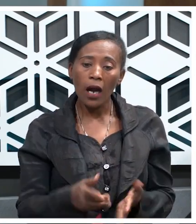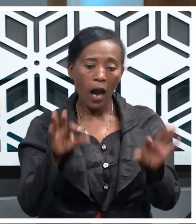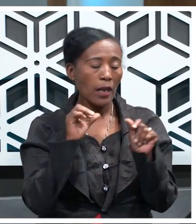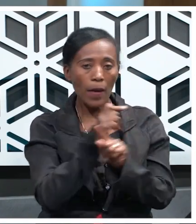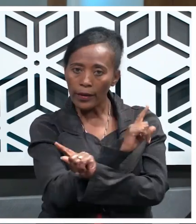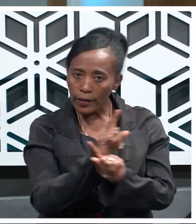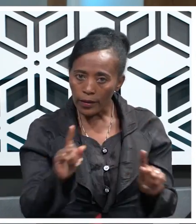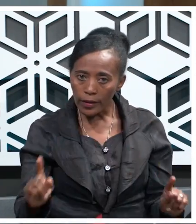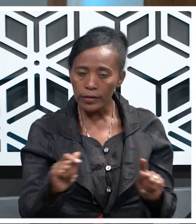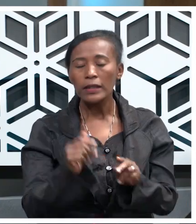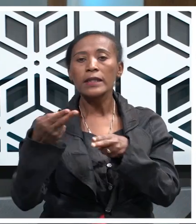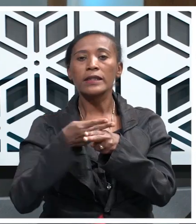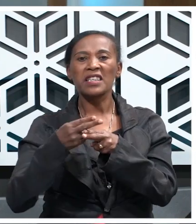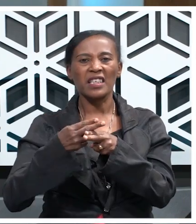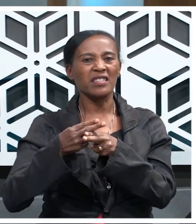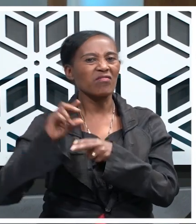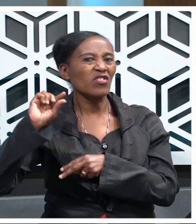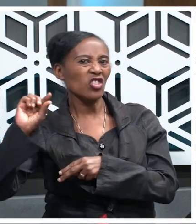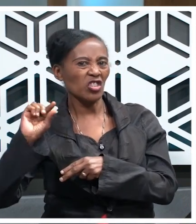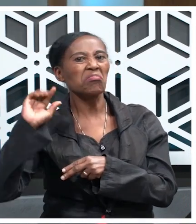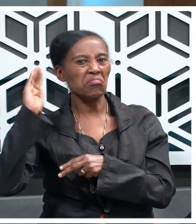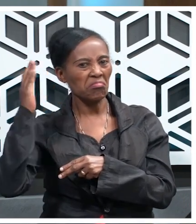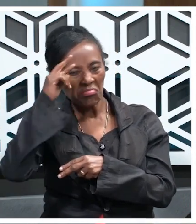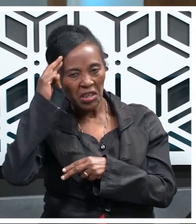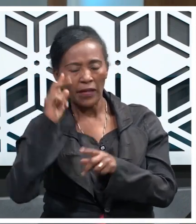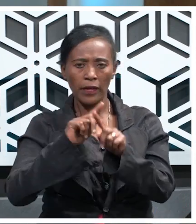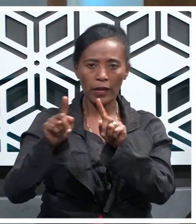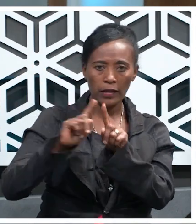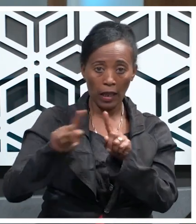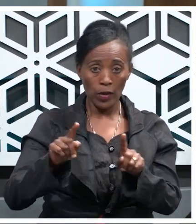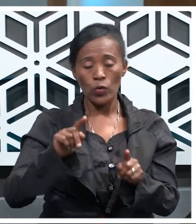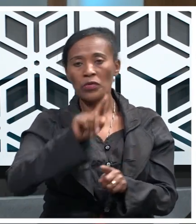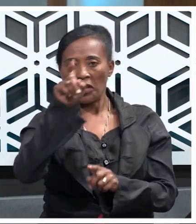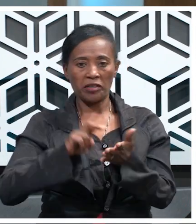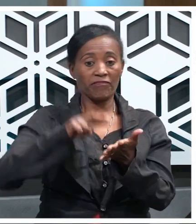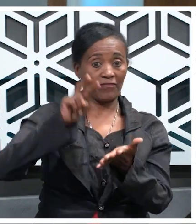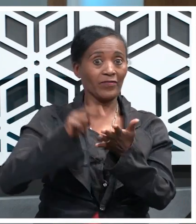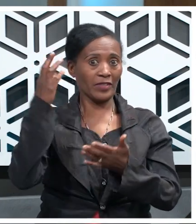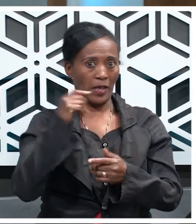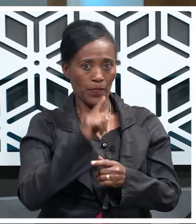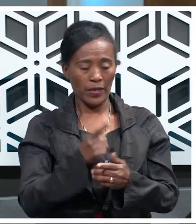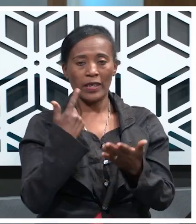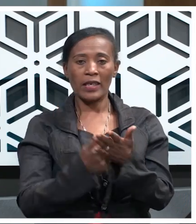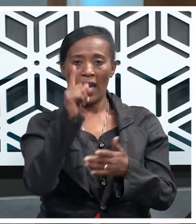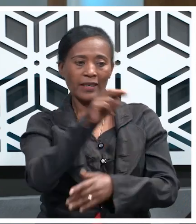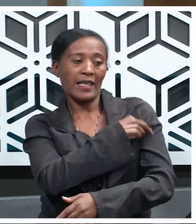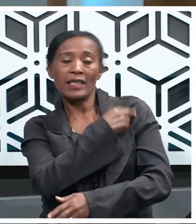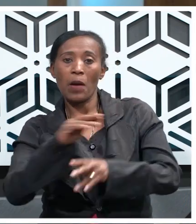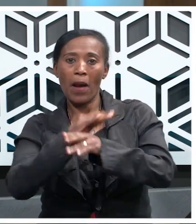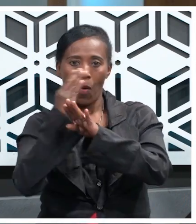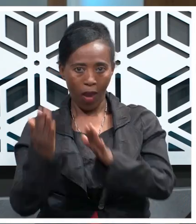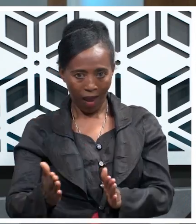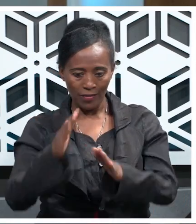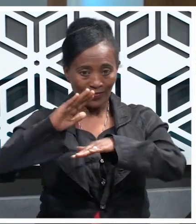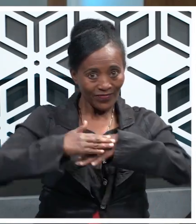መረጃ ካለማግኘት እጥረት ውስንነት አንጻር የተለያዩ ጥያቄዎችን ያነሳን ውይይት አድርገናል። እንዲሁም ደግሞ አንድ